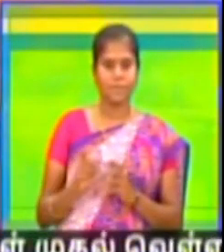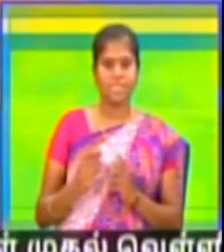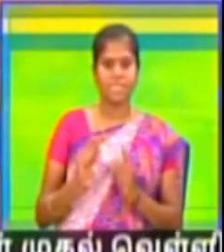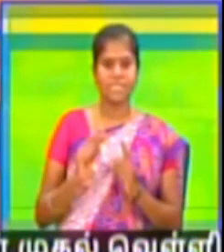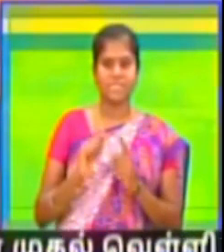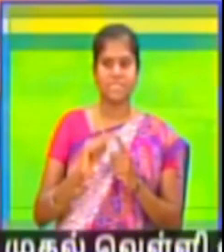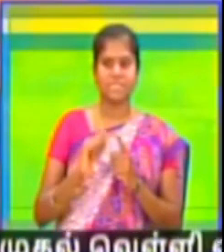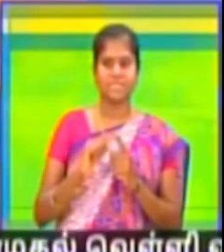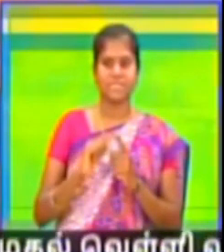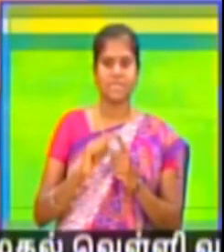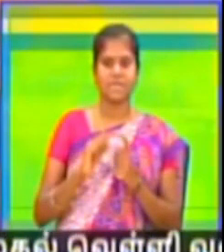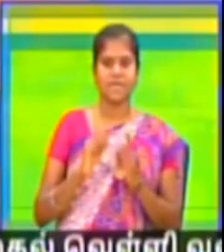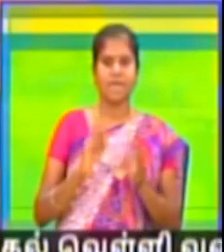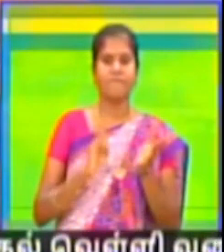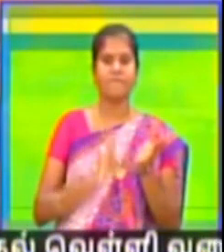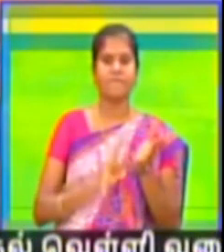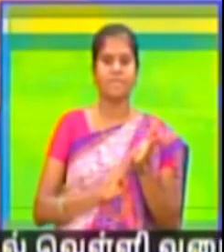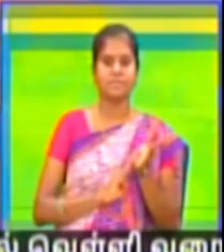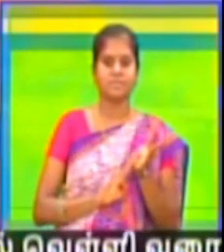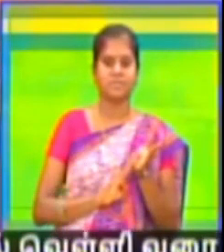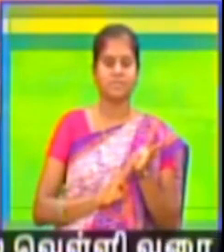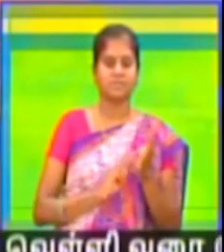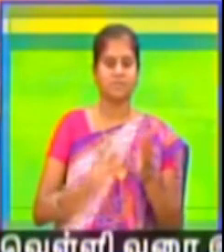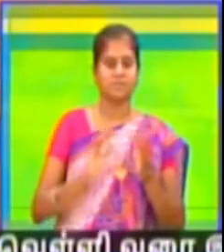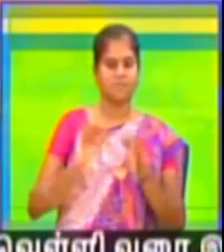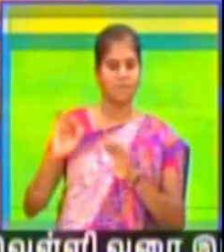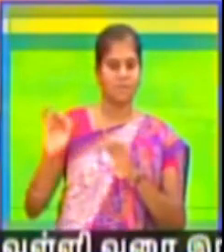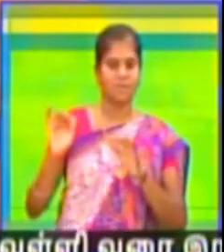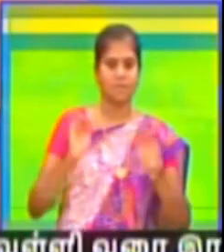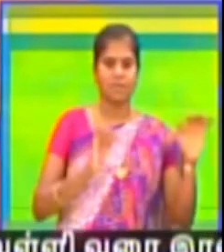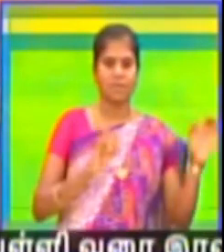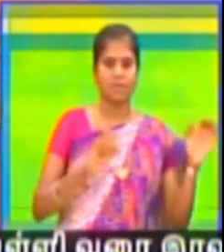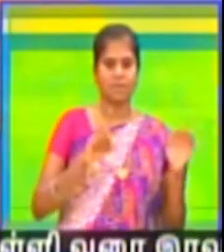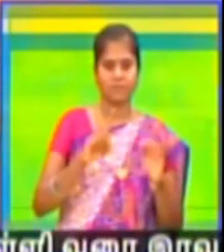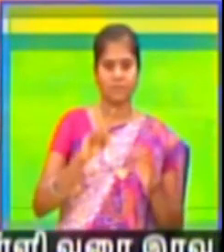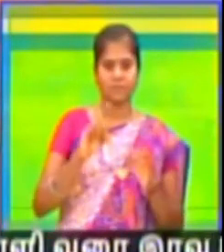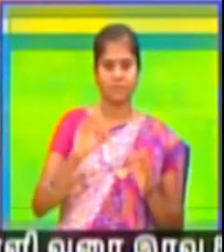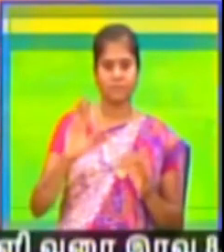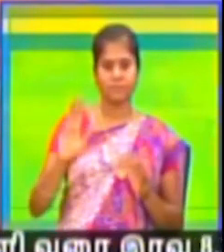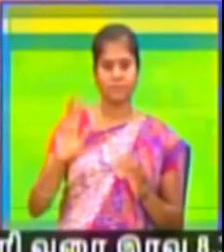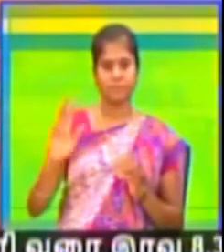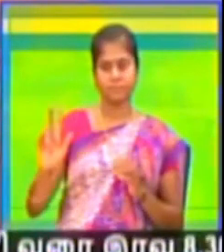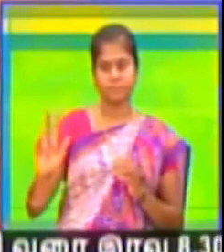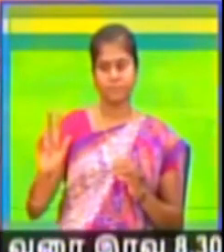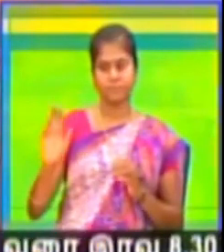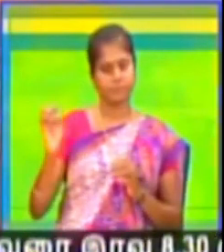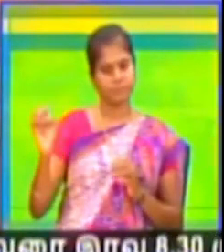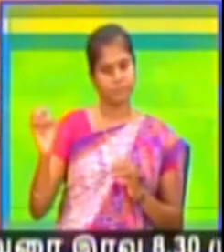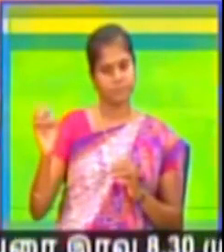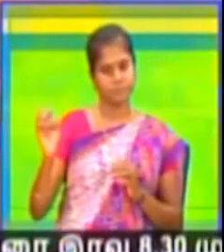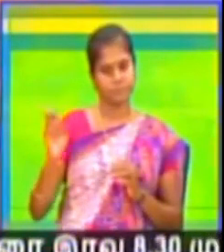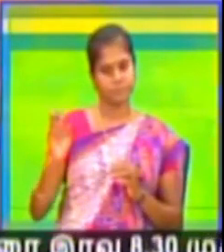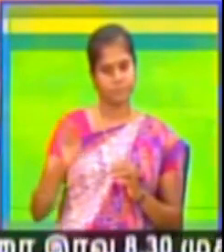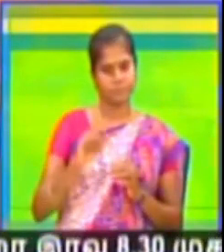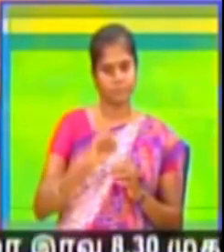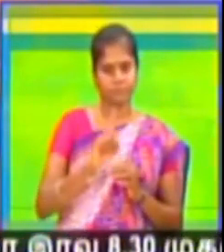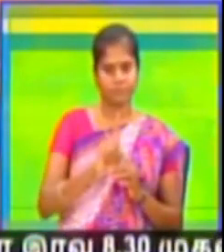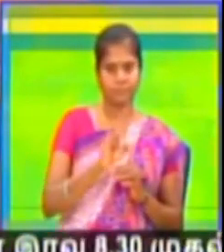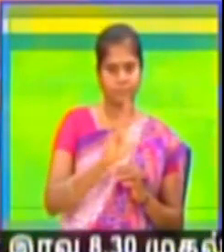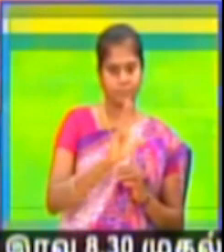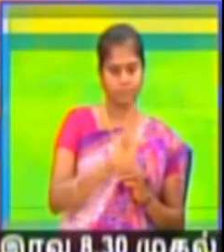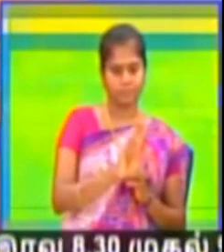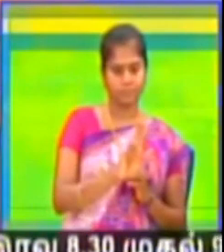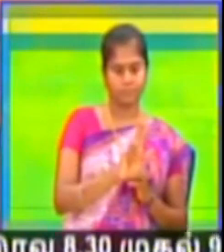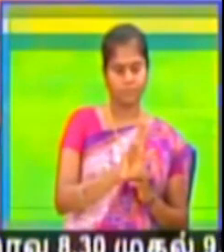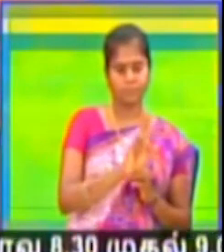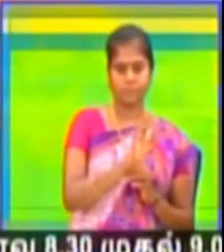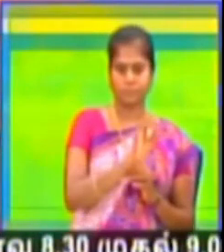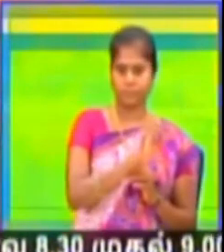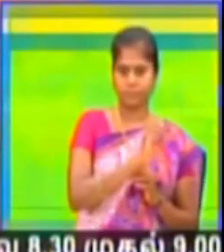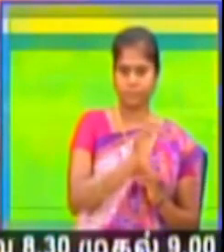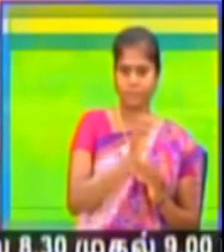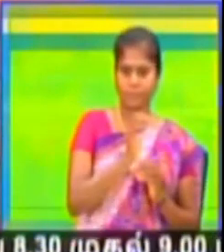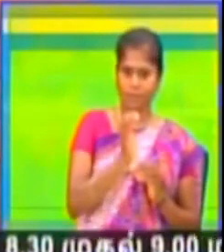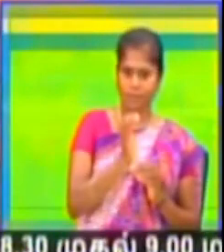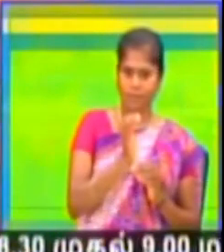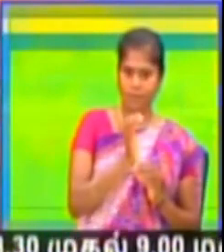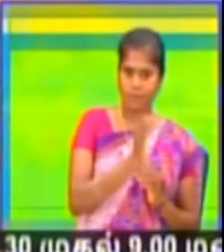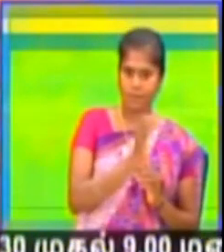இருக்கு. அந்த கிழக்கே செல்ல செல்ல பிளஸ் 1 மணி நேரம் கூட்டிக்கிட்டே போகணும், மேற்கே செல்ல